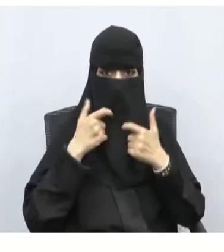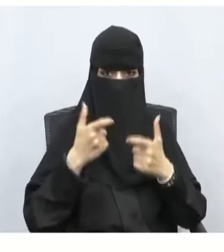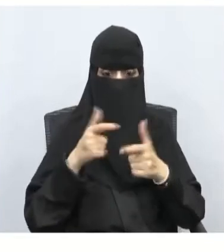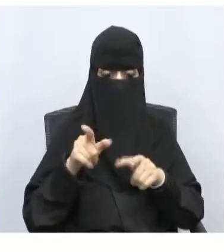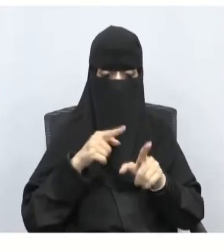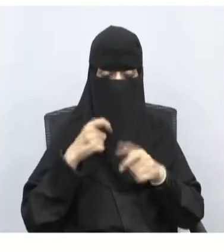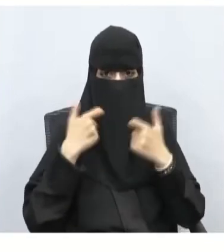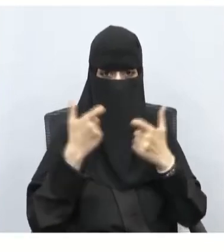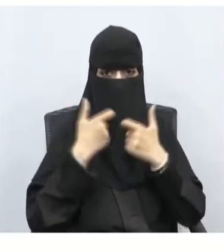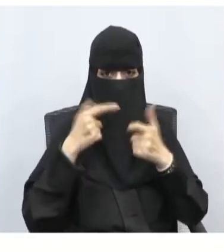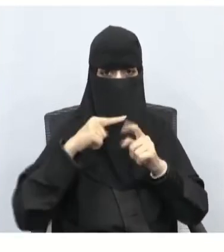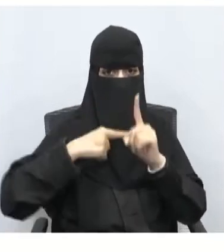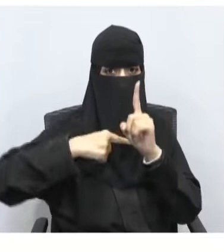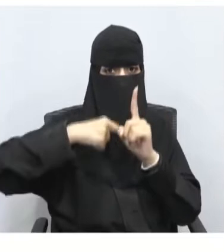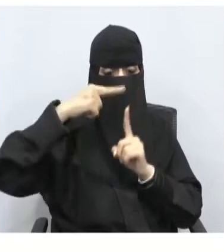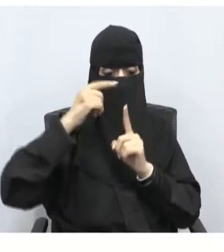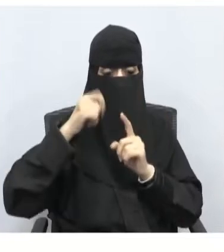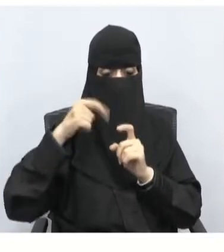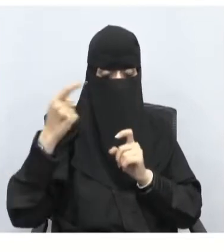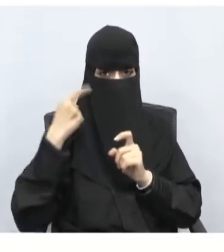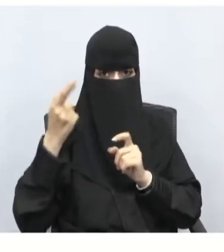ونلاحظ علو الصوت.